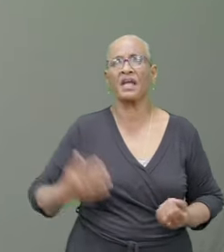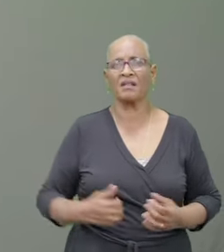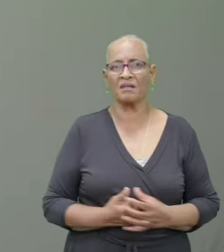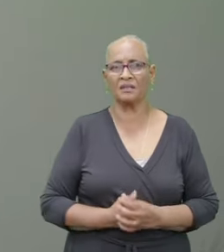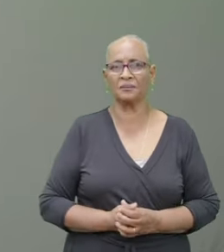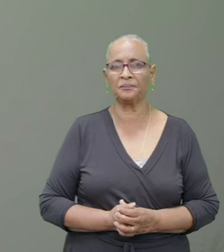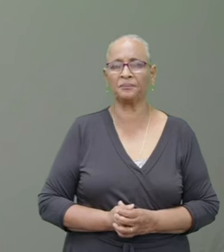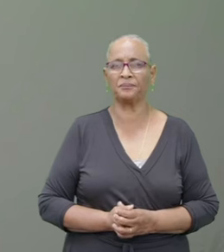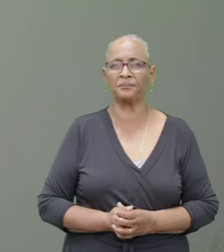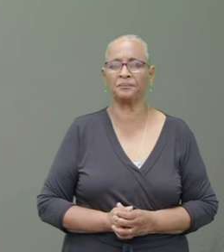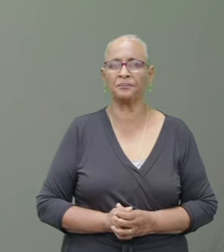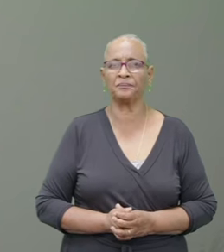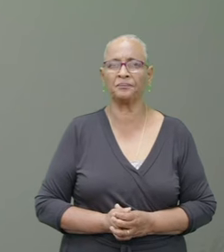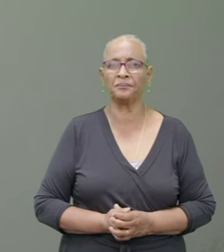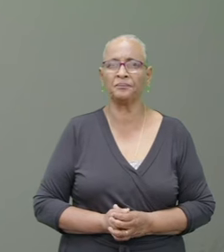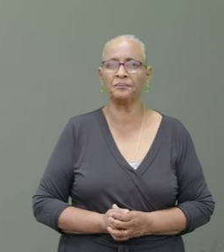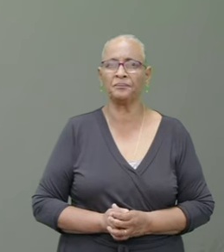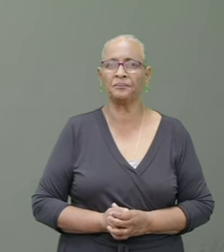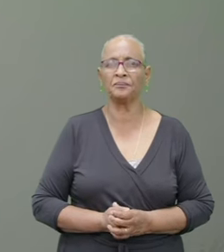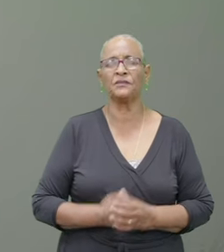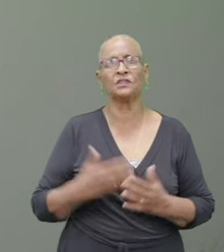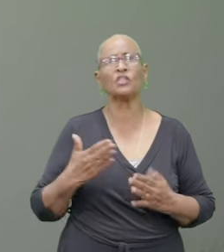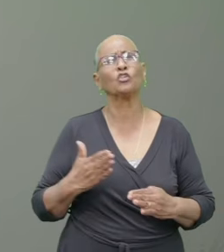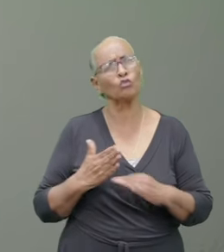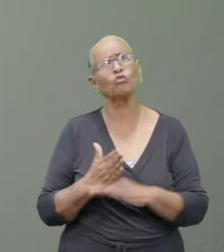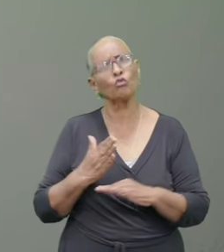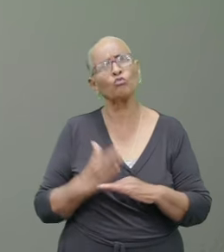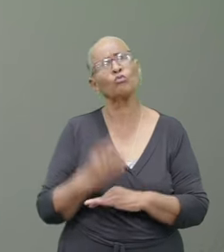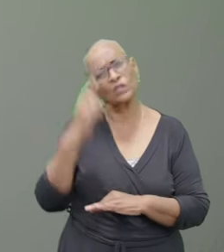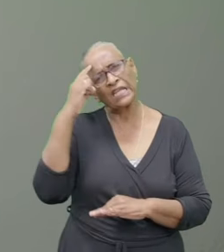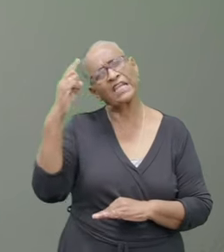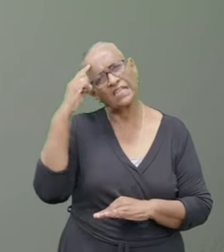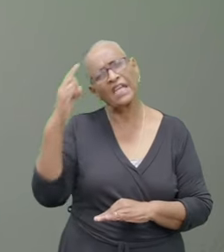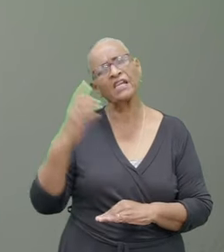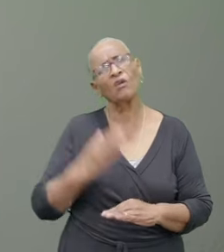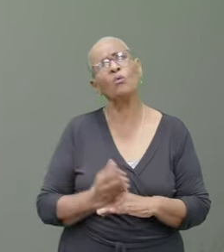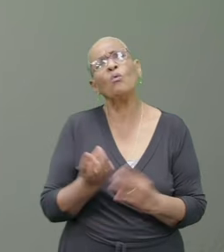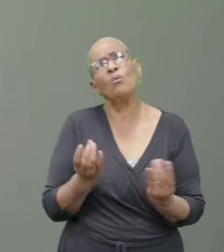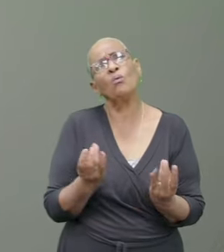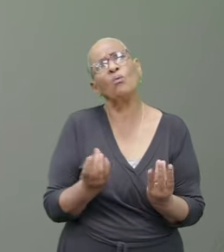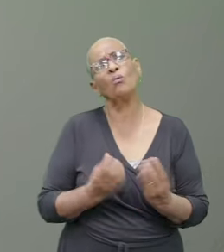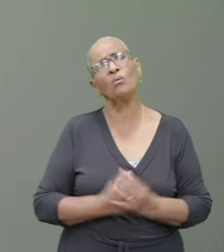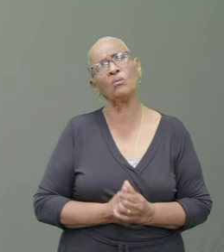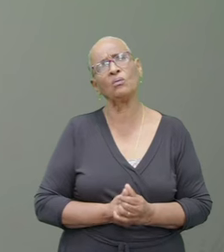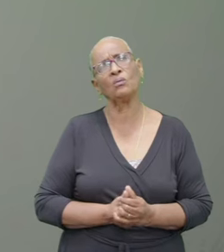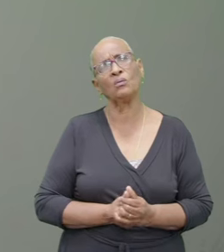ieder die constant aan het nadenken is hoe wij